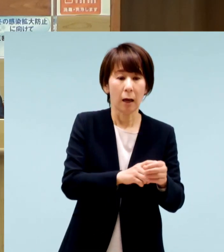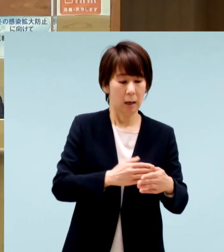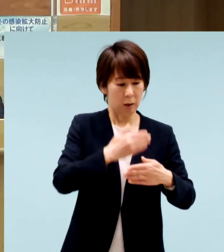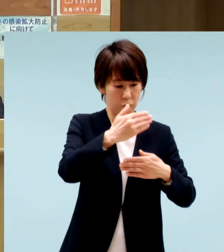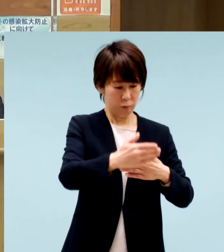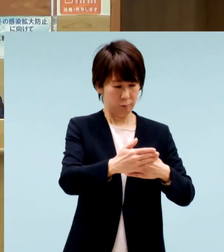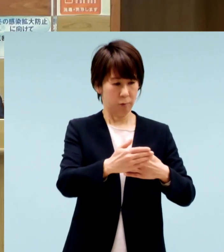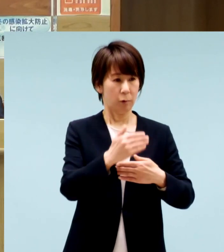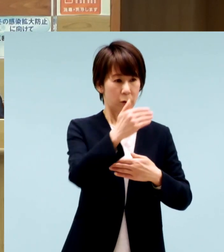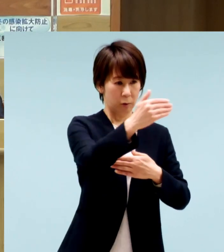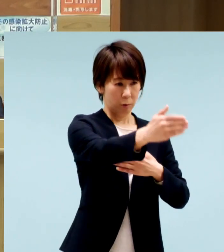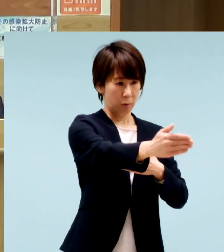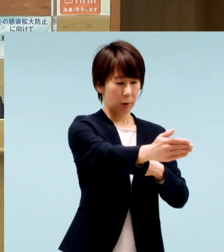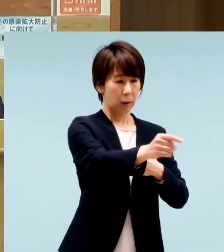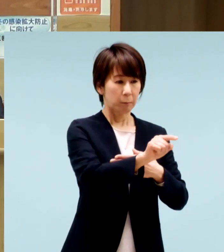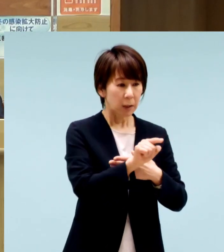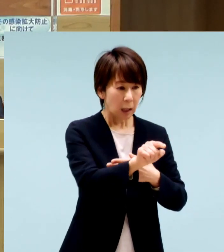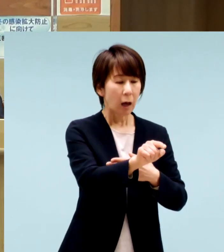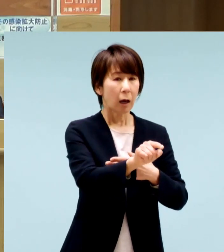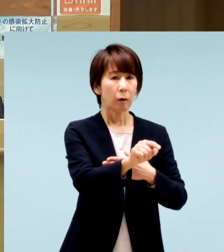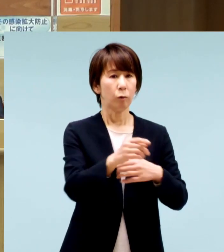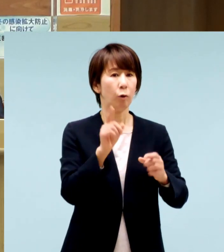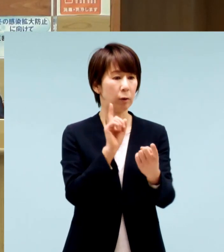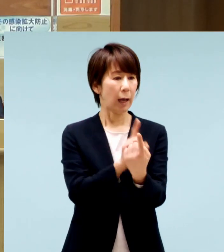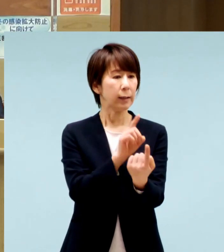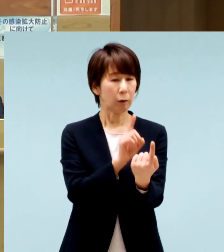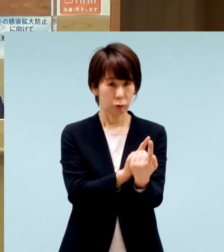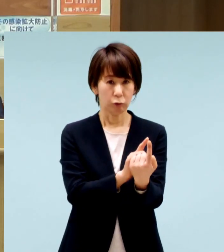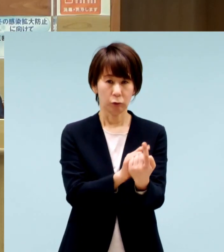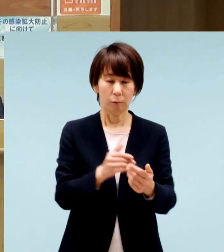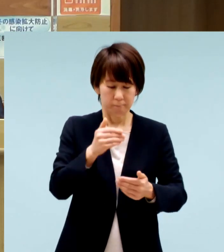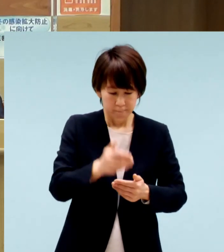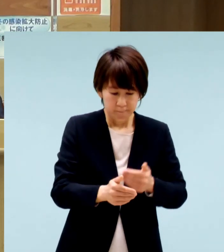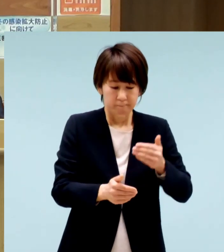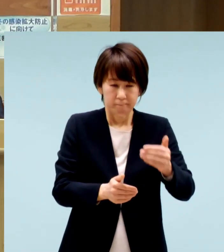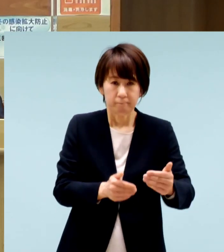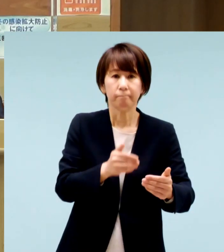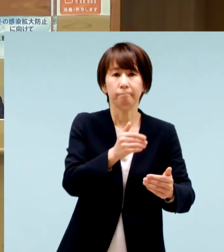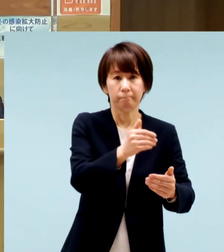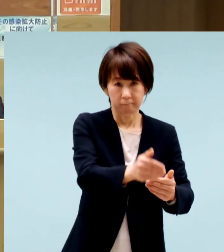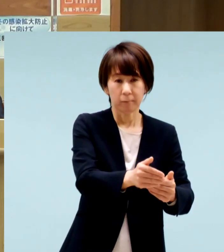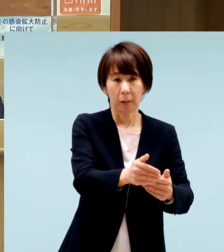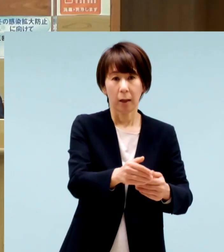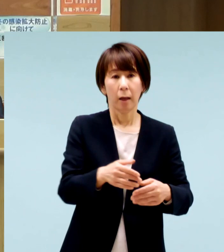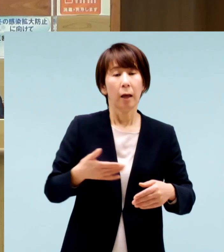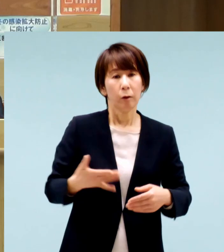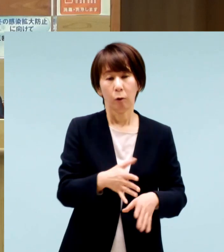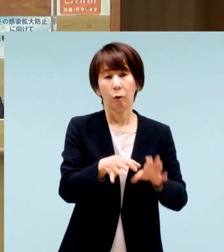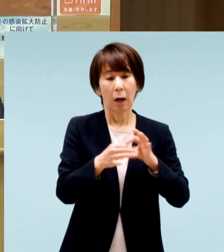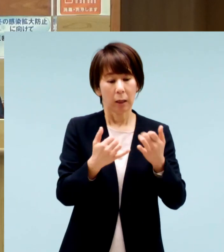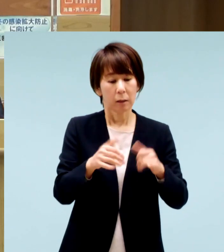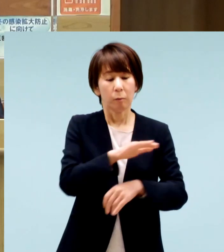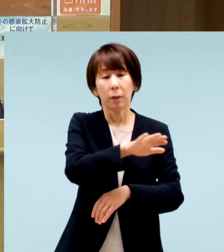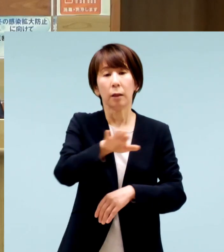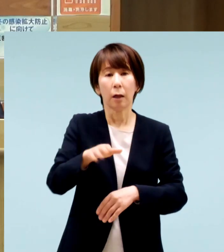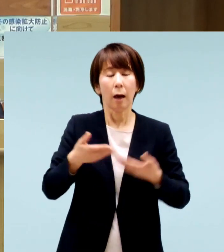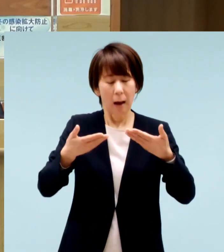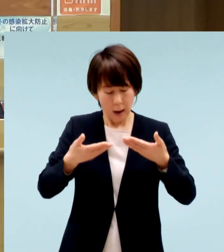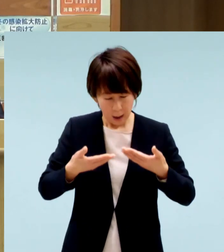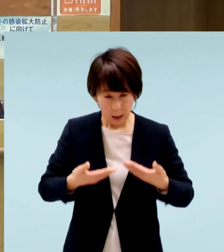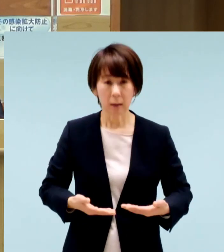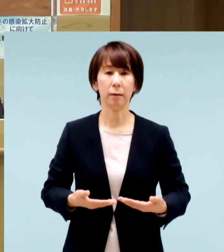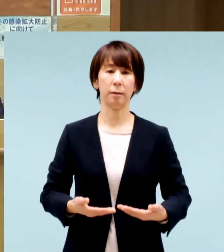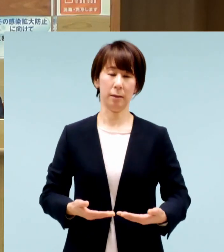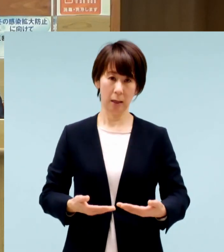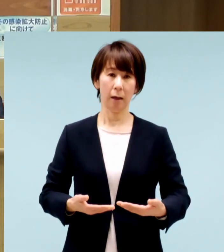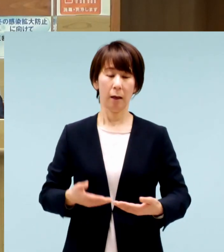これを着実に進めた中で漁業者の皆様が安心して漁業を営むことができる、こうい